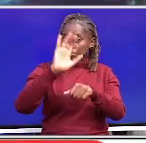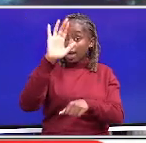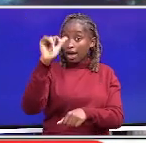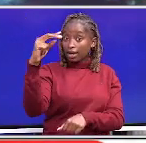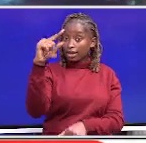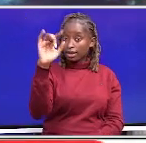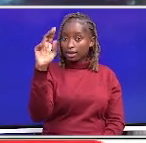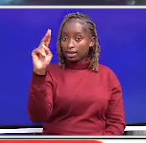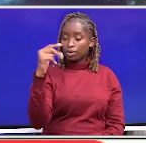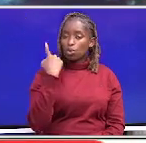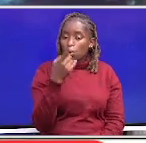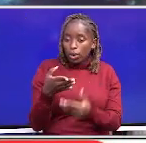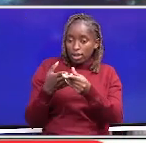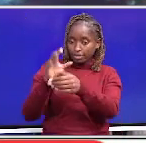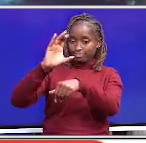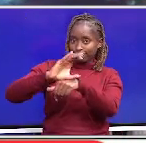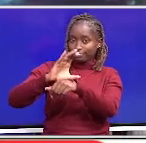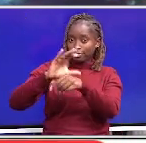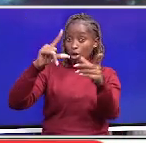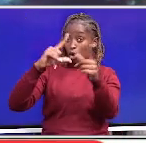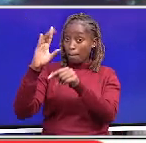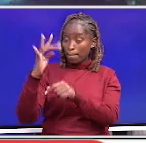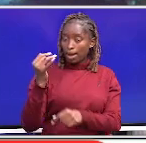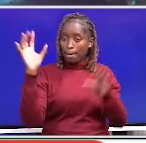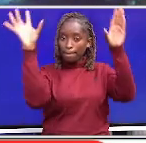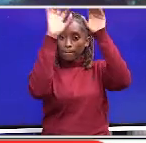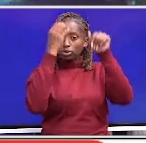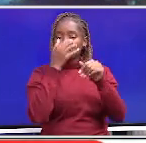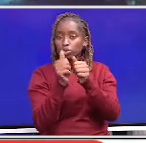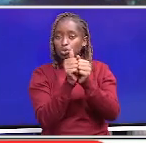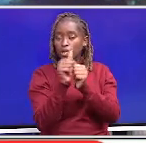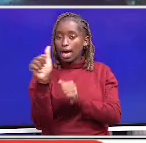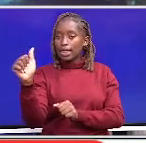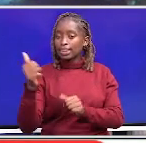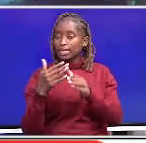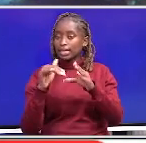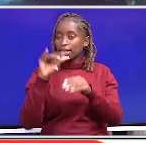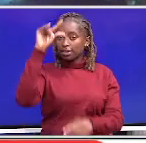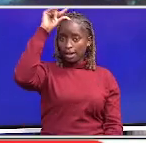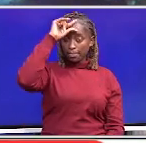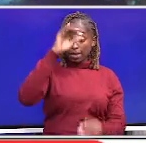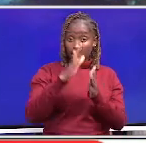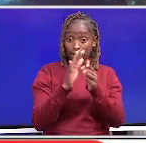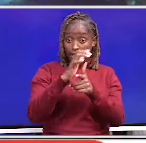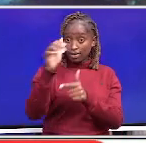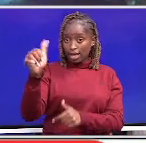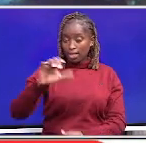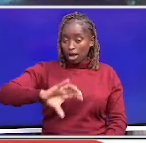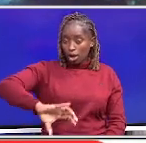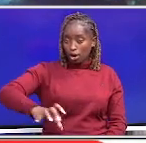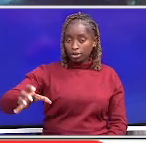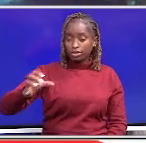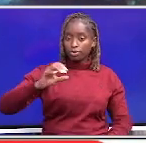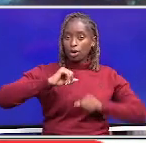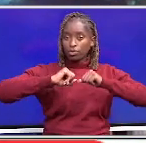ibada iliyohudhuriwa na Rais Ruto akiandamana na viongozi wengine serikalini na viongozi wa kaunti ya